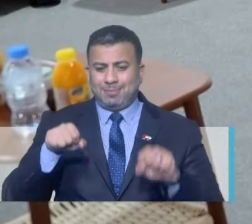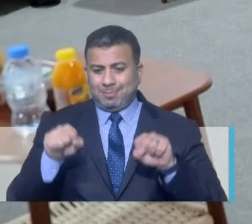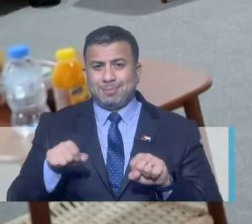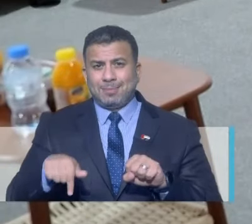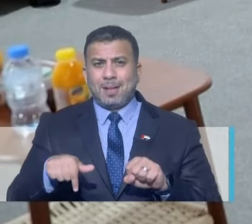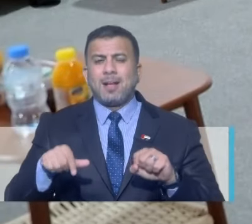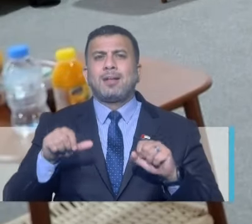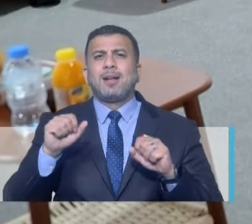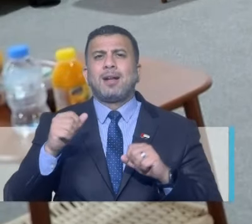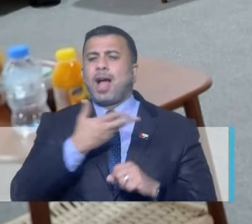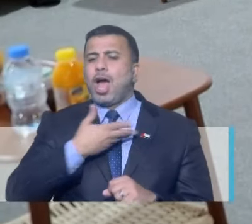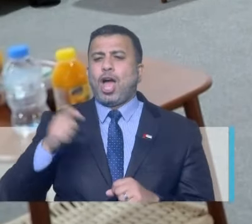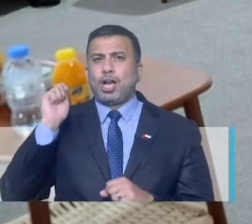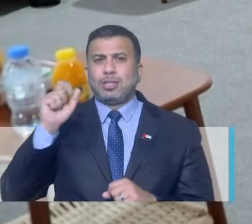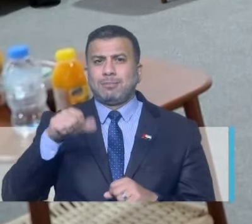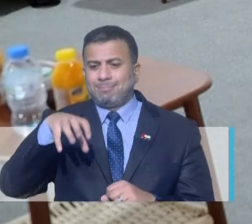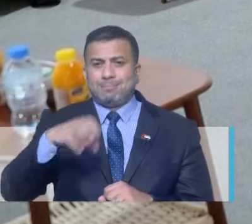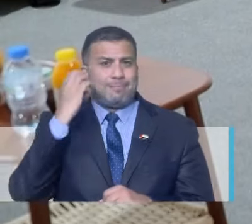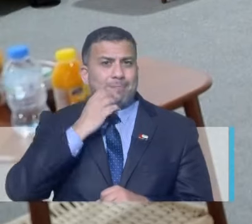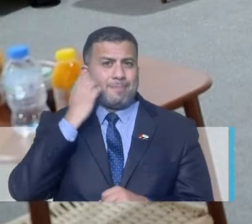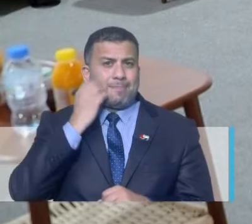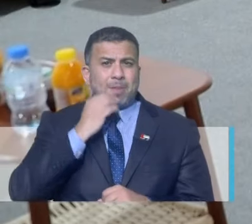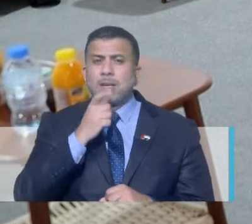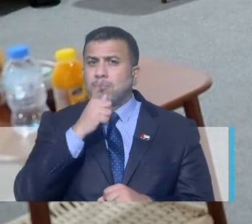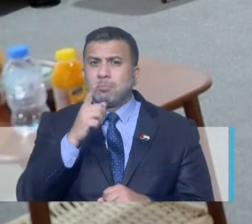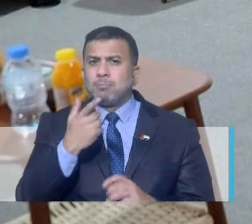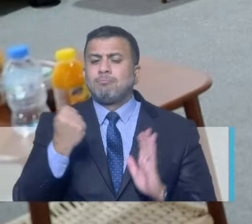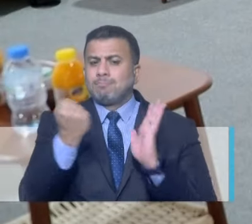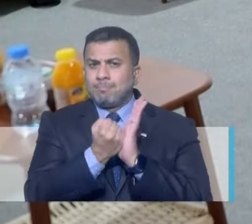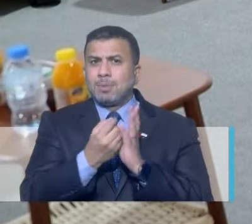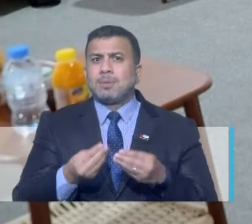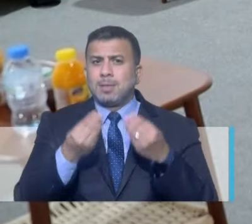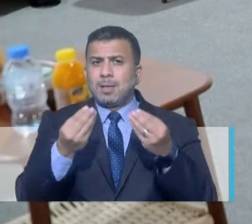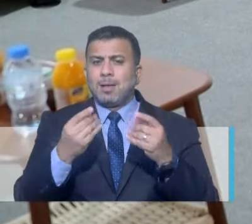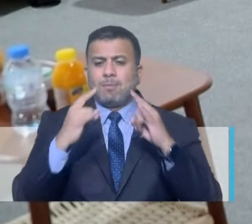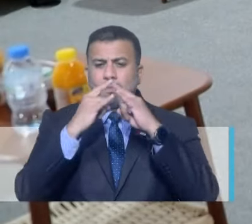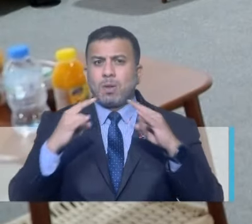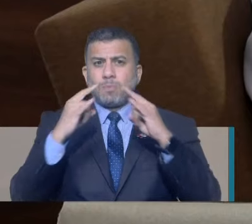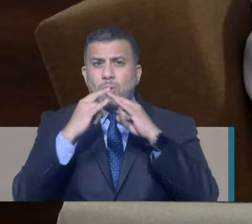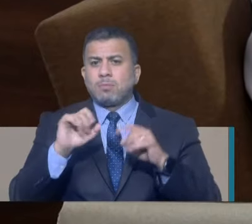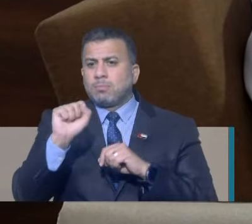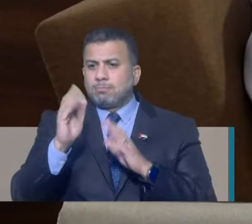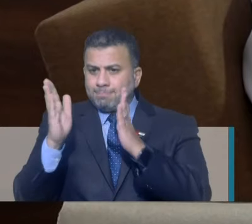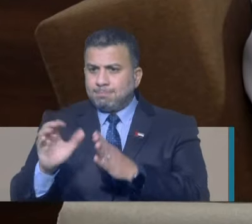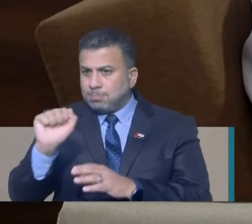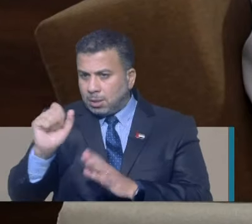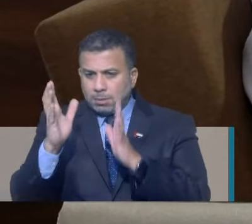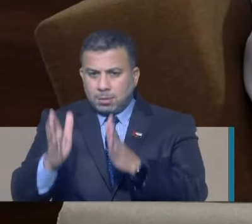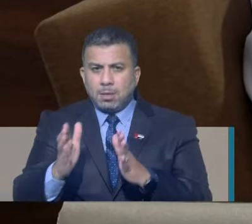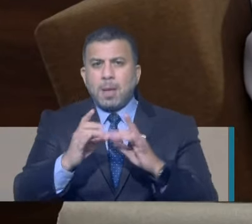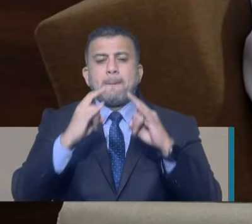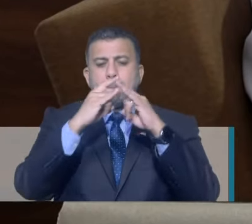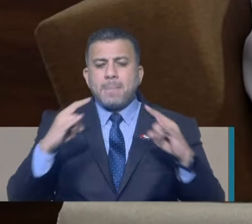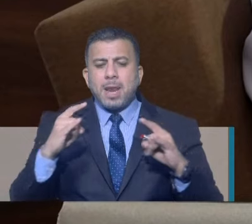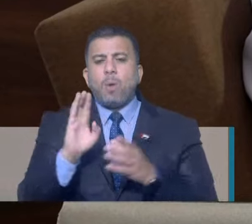حملات الحج التابعة لدولة الإمارات، جرى خلاله اعتماد وتسليم مخيمات كل حملة على حدة في منى